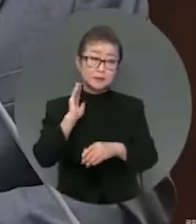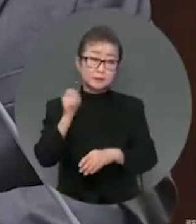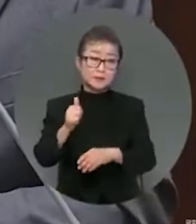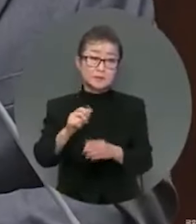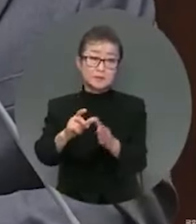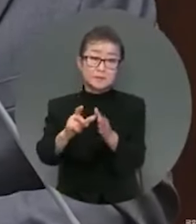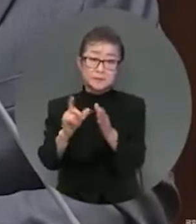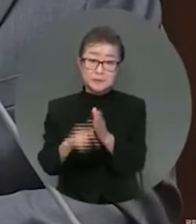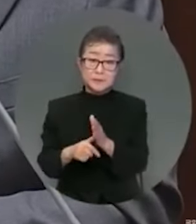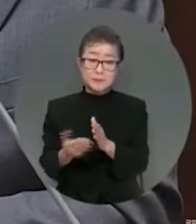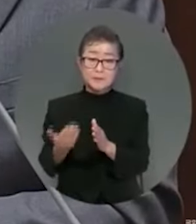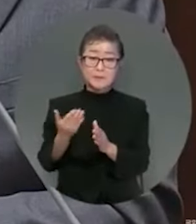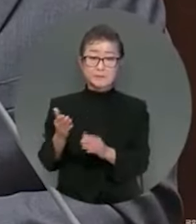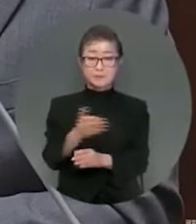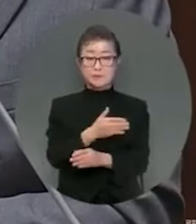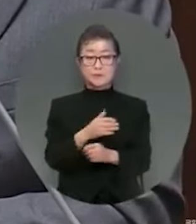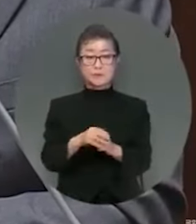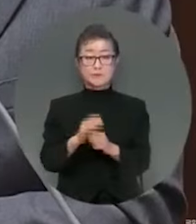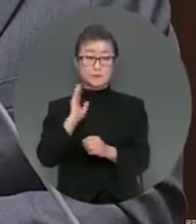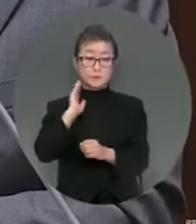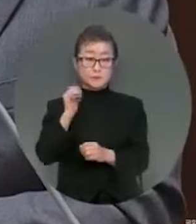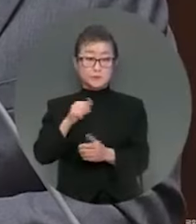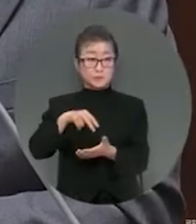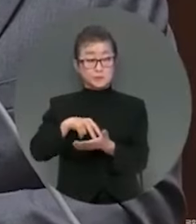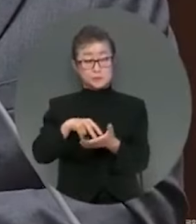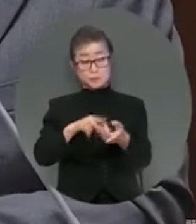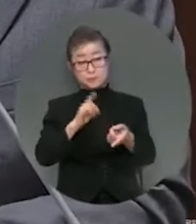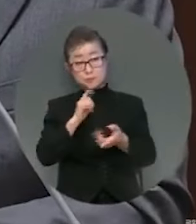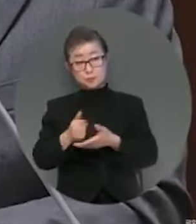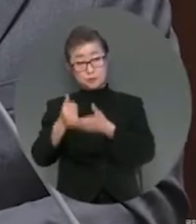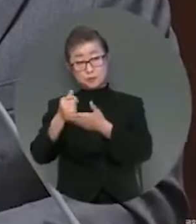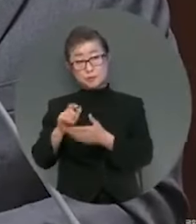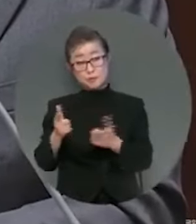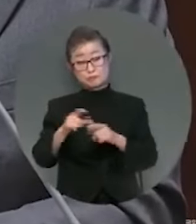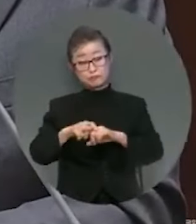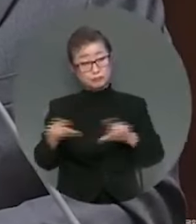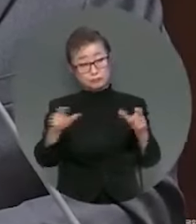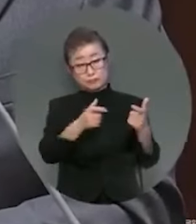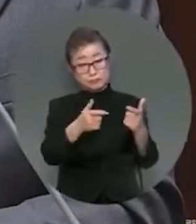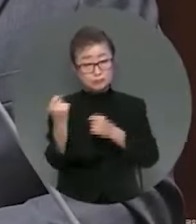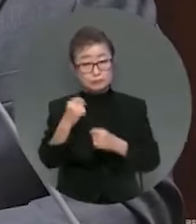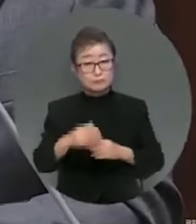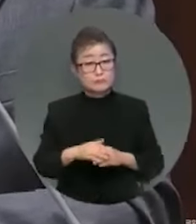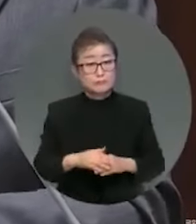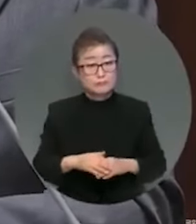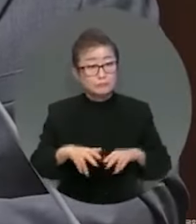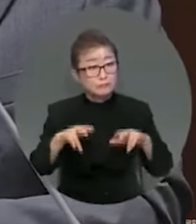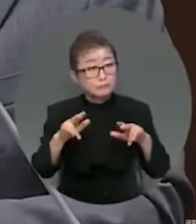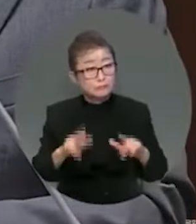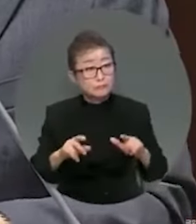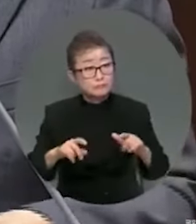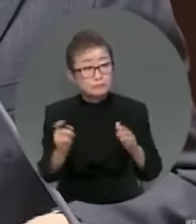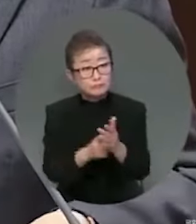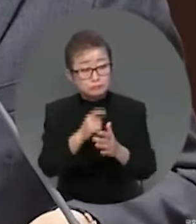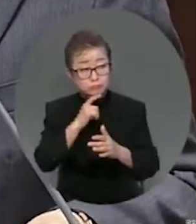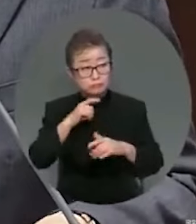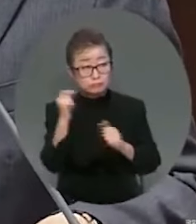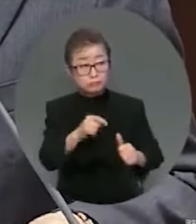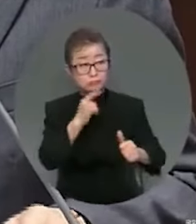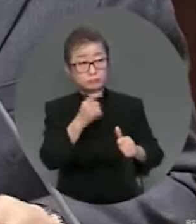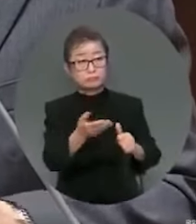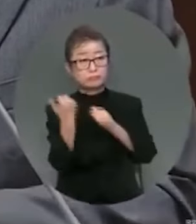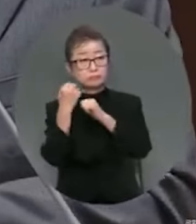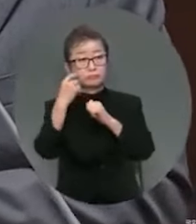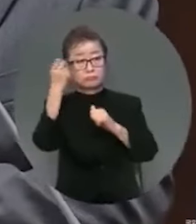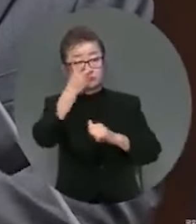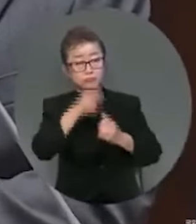전임 대통령들에게는 대통령으로 예우할 것이 아니라 그냥 피의자로 다뤄라, 즉각적인 강제 수사를 촉구한다라고